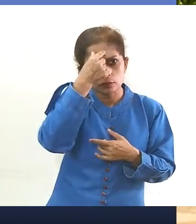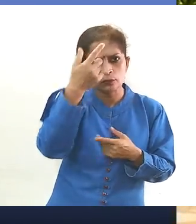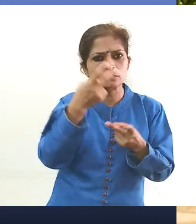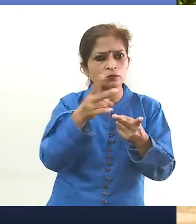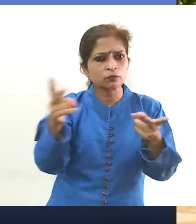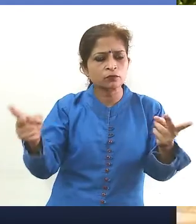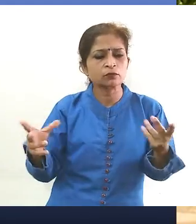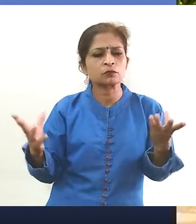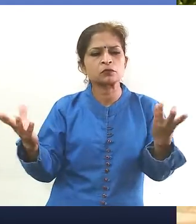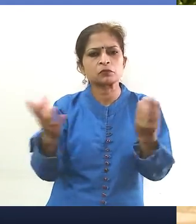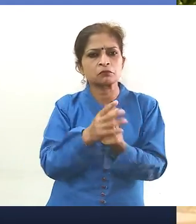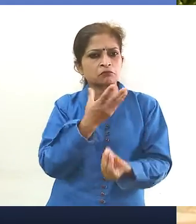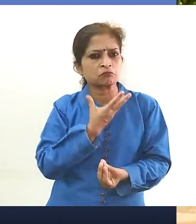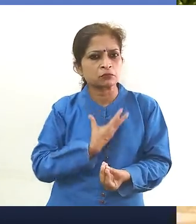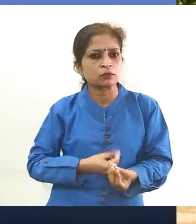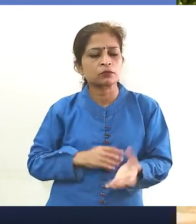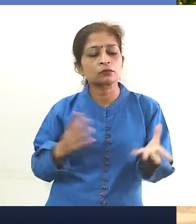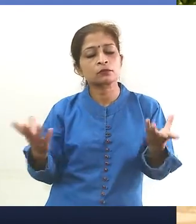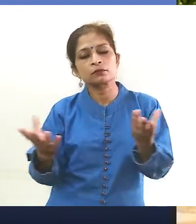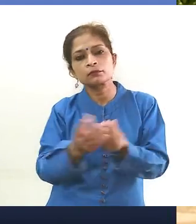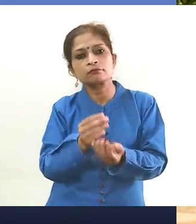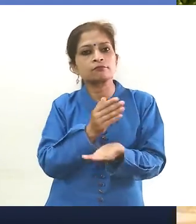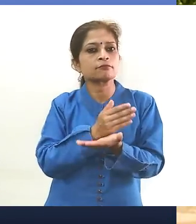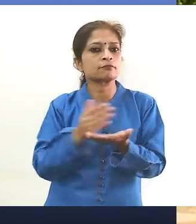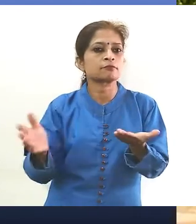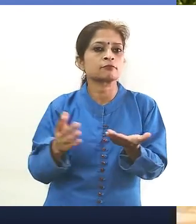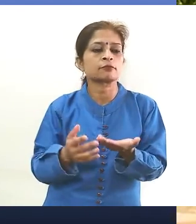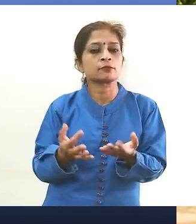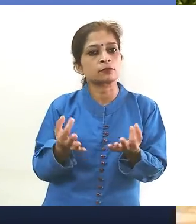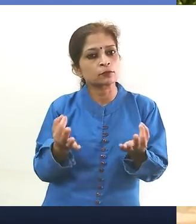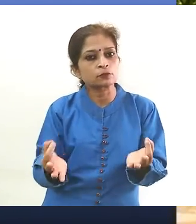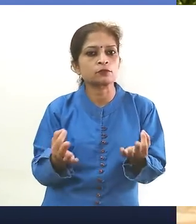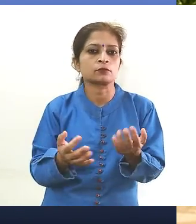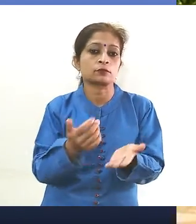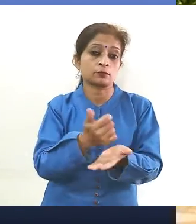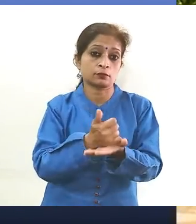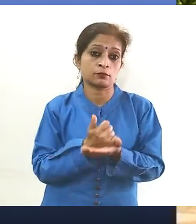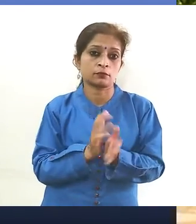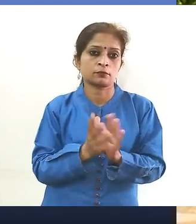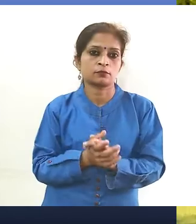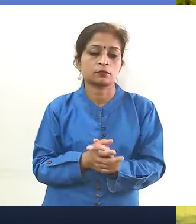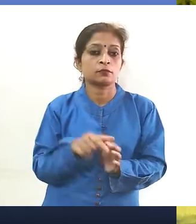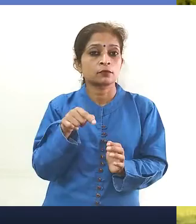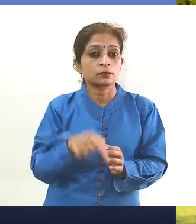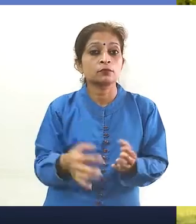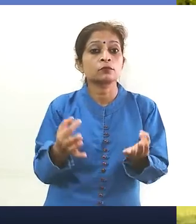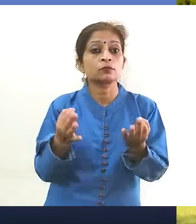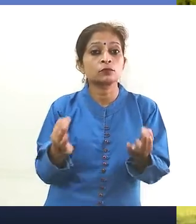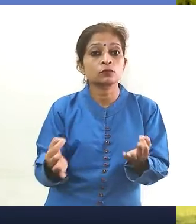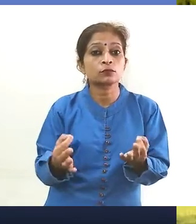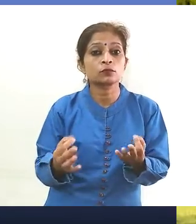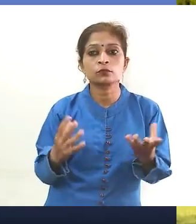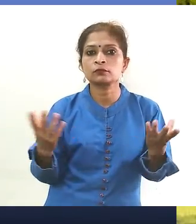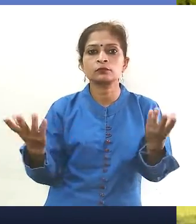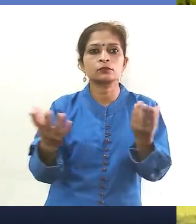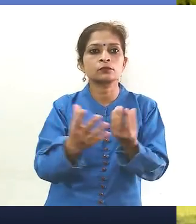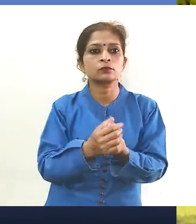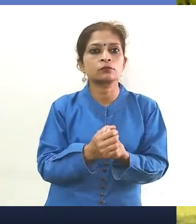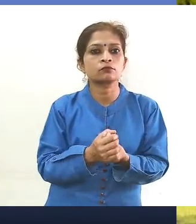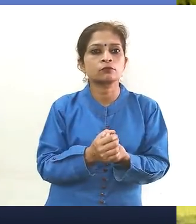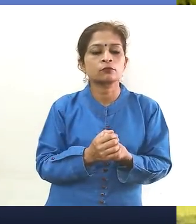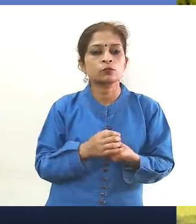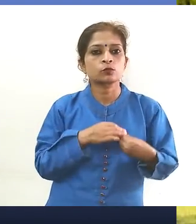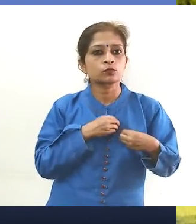की कुंठाएं हैं, निराशाएं हैं, उनसे मुक्ति का एक अनुष्ठान है। इसलिए कहते हैं कि योग मुक्ति का साधन है। मुक्ति माने